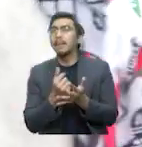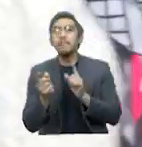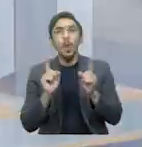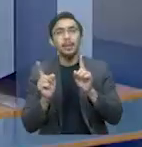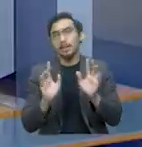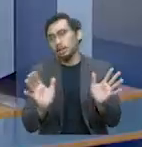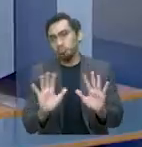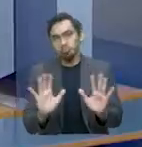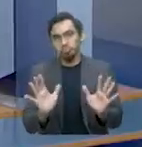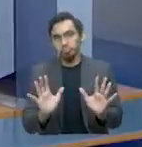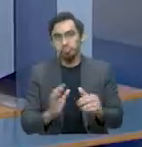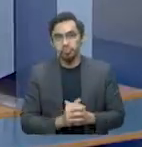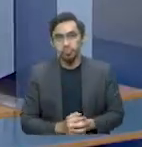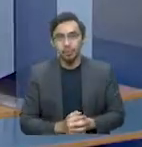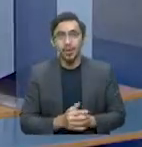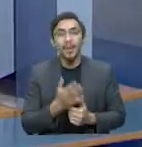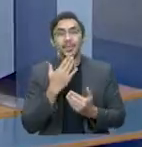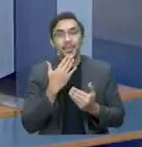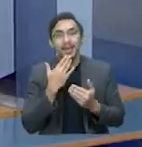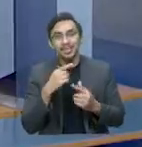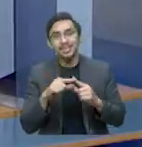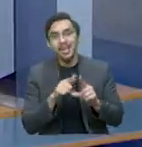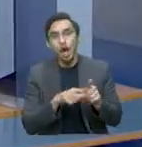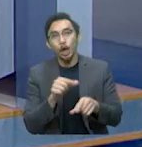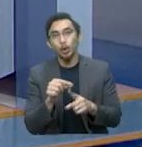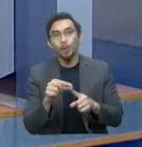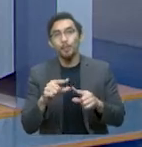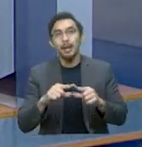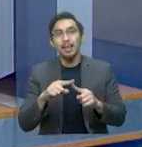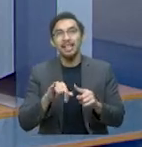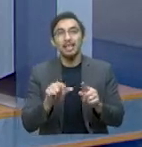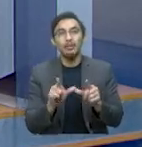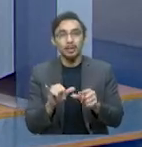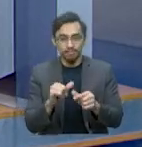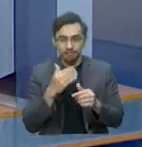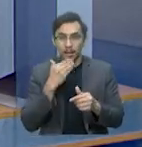Baik, terima kasih Ayu Pratiwi melaporkan dari kawasan Monas, Jakarta Pusat. Selamat bertugas kembali.